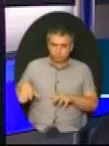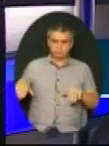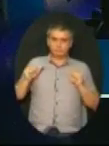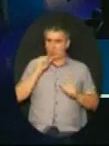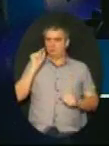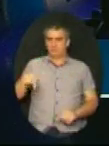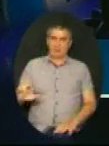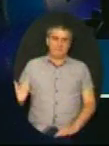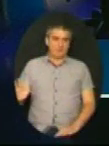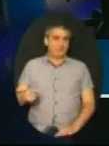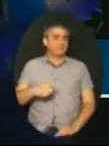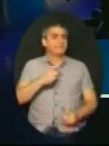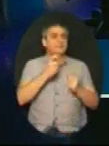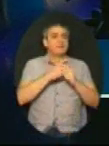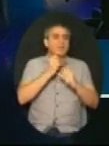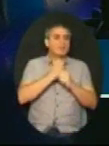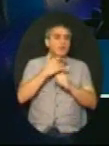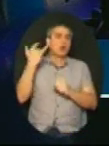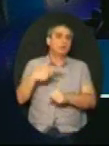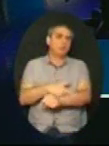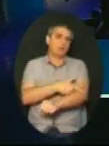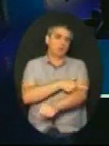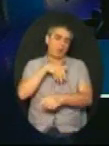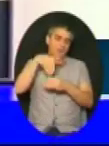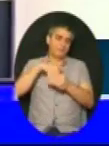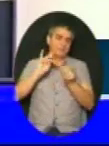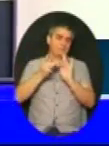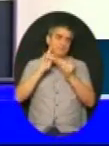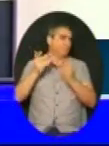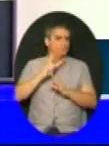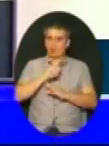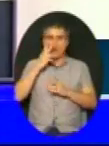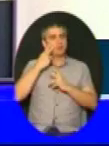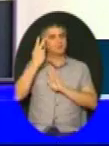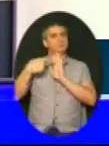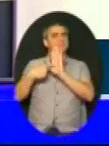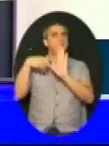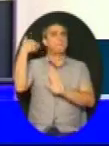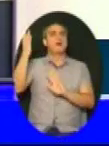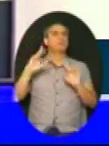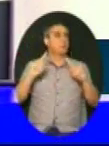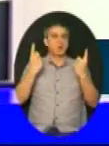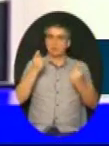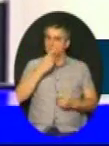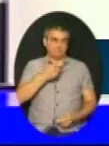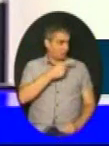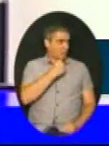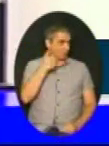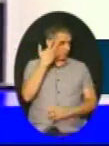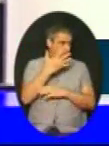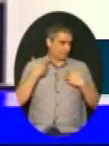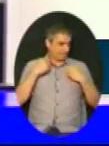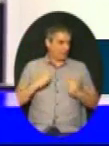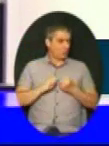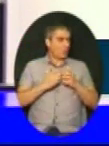אומרת, הבעיה של מפלגת העבודה כן. פשוט עסוקה כל הזמן בעניינים הפנימיים שלה, היא לא עם הפנים כלפי חוץ, היא בכלל לא... כשאת אומרת חוץ זה